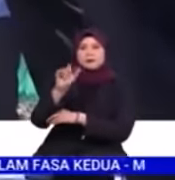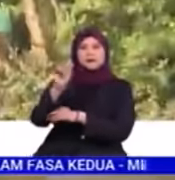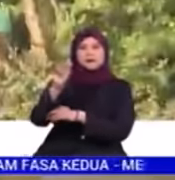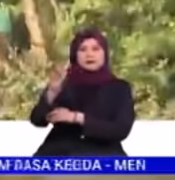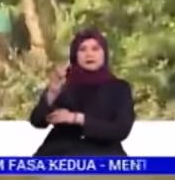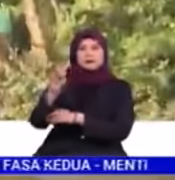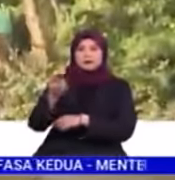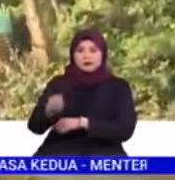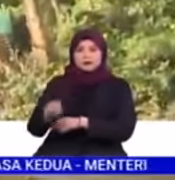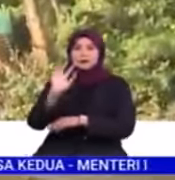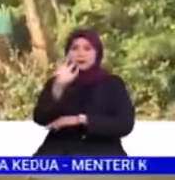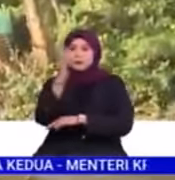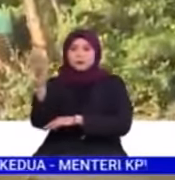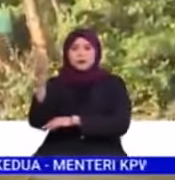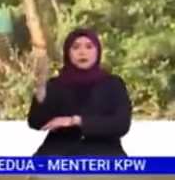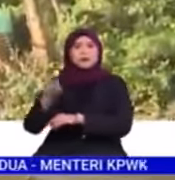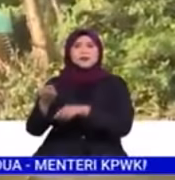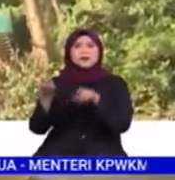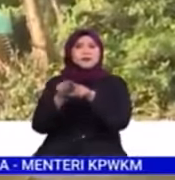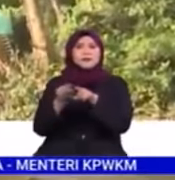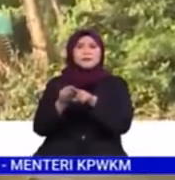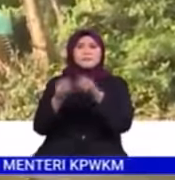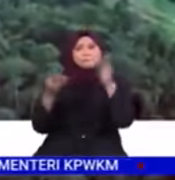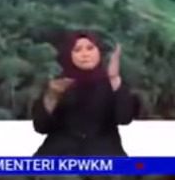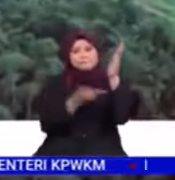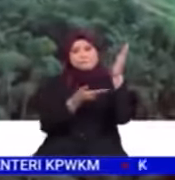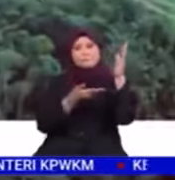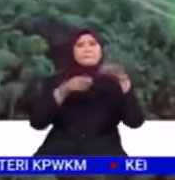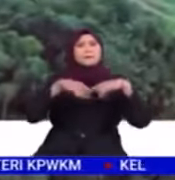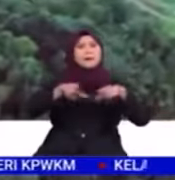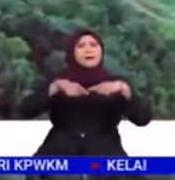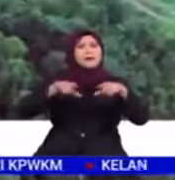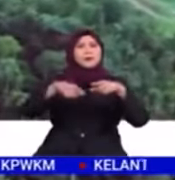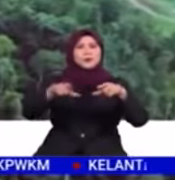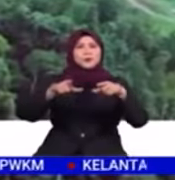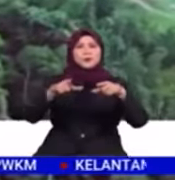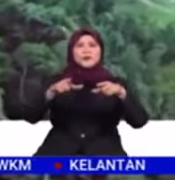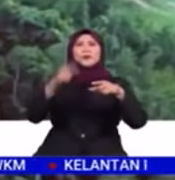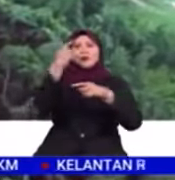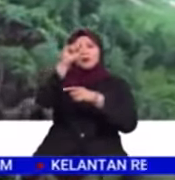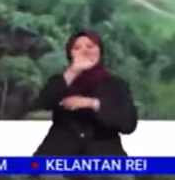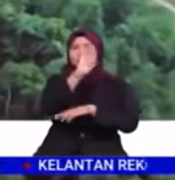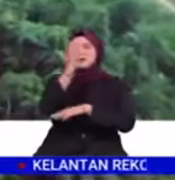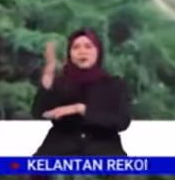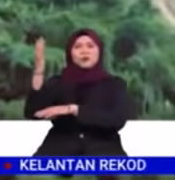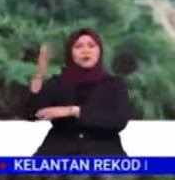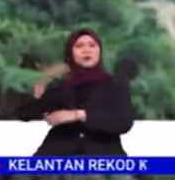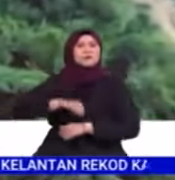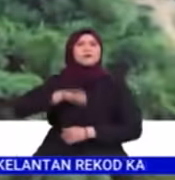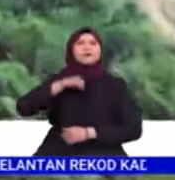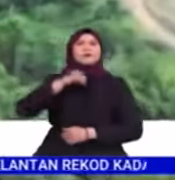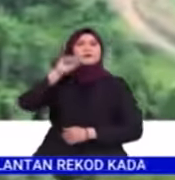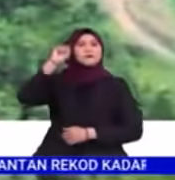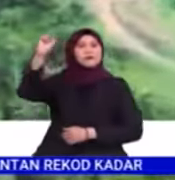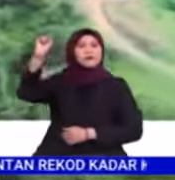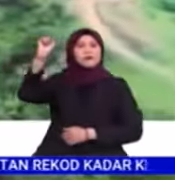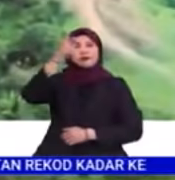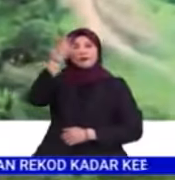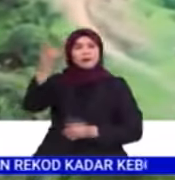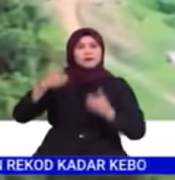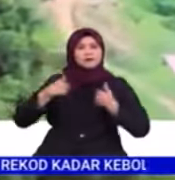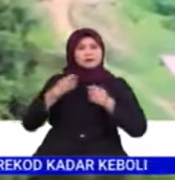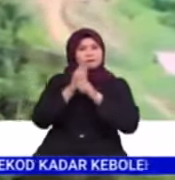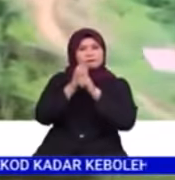berlian merupakan spesies balla ke dengan jolokan borneonew Happy hardwood yang menjadi pokok kebanggaan Sabah kerana Ia